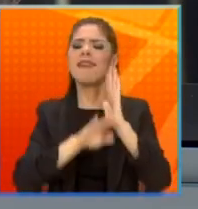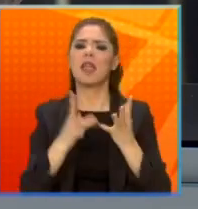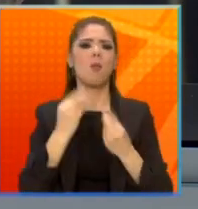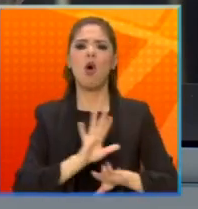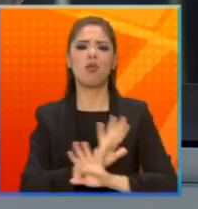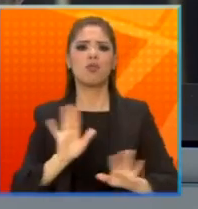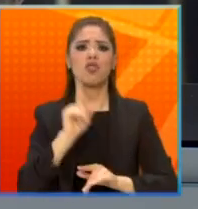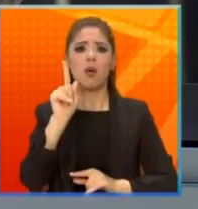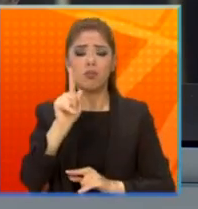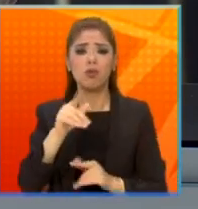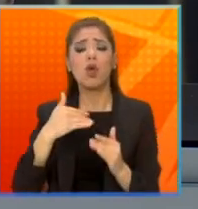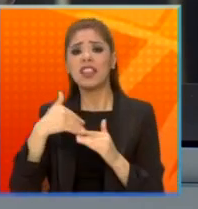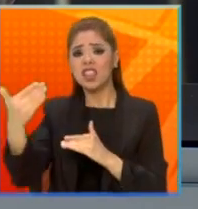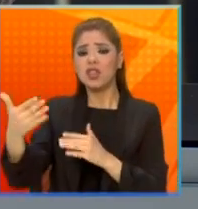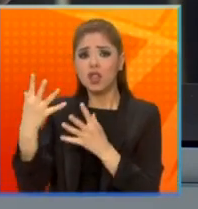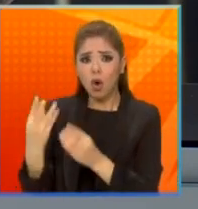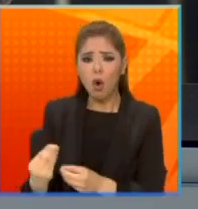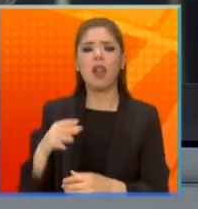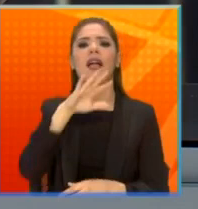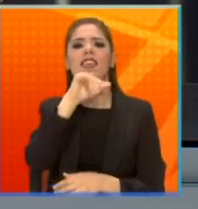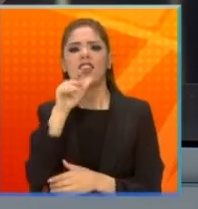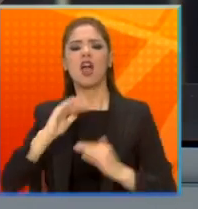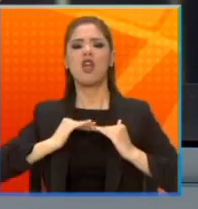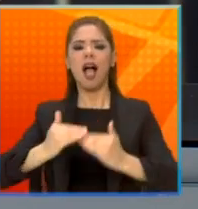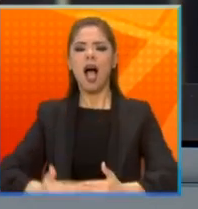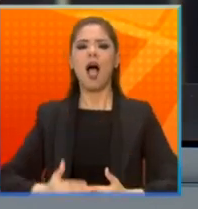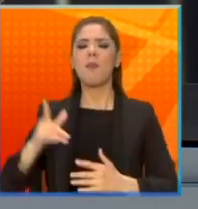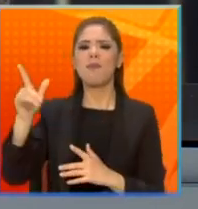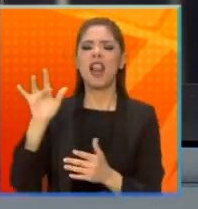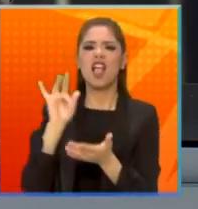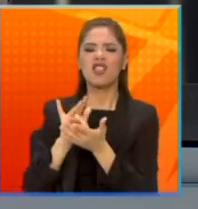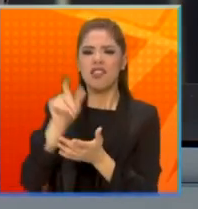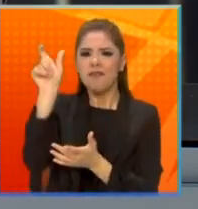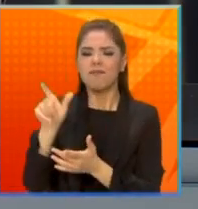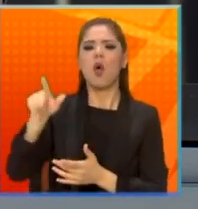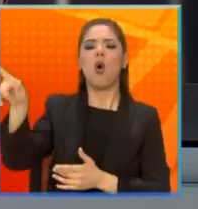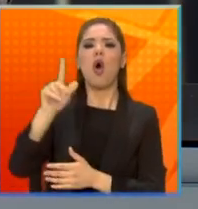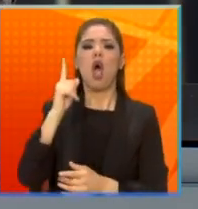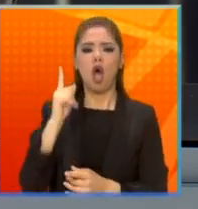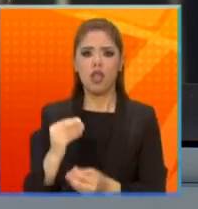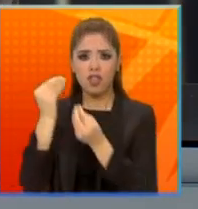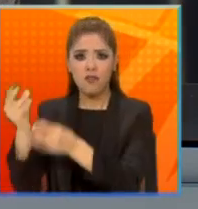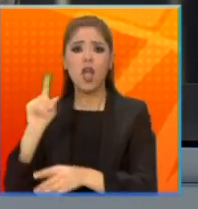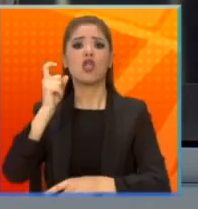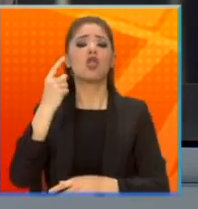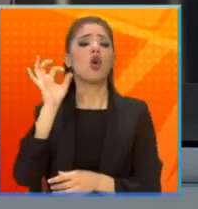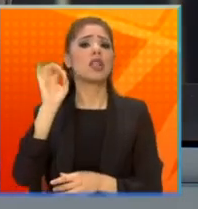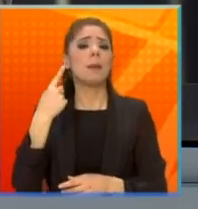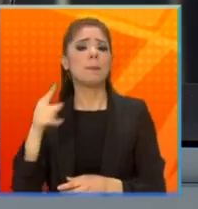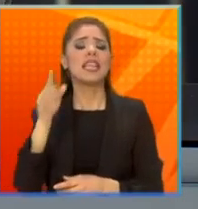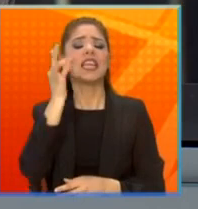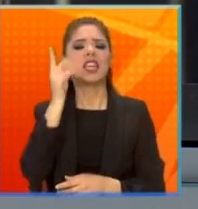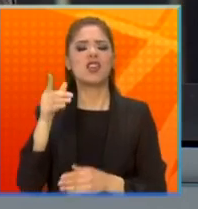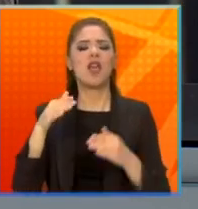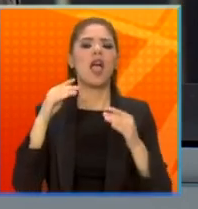bu suçların dışında kalanlar da ise yaşlı ve hamile hükümleri öncelik verilecek yasa çıktığında 90 bin kişinin tahliye olması